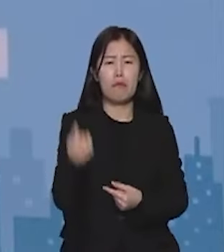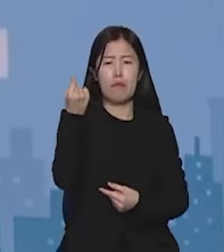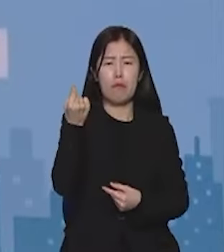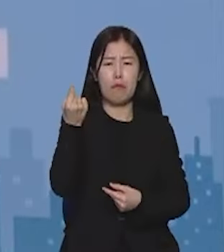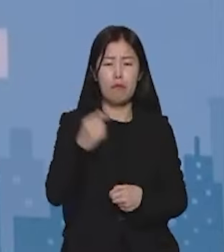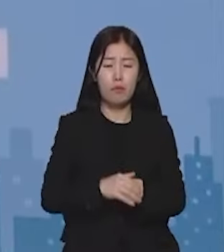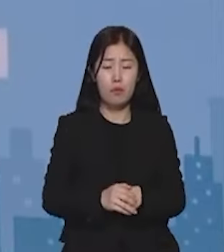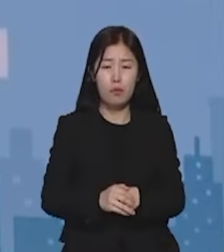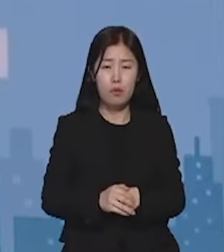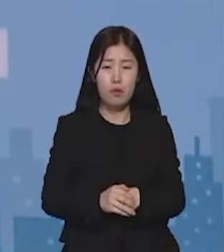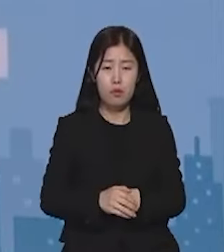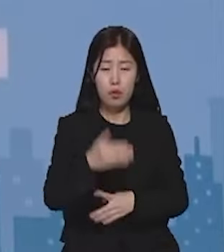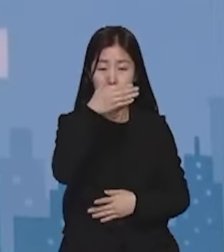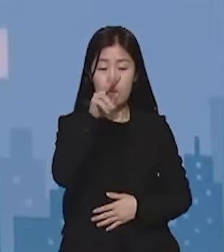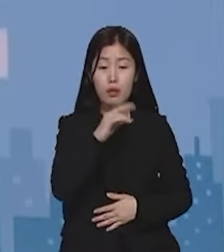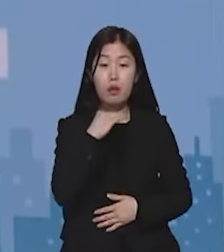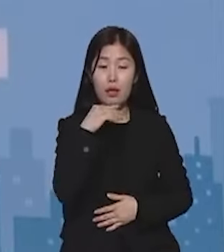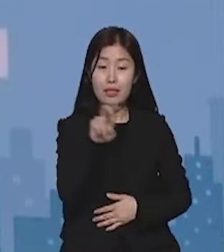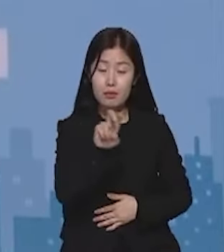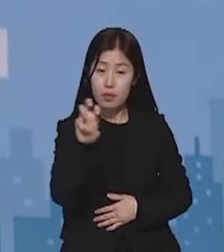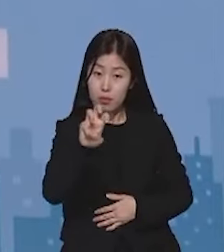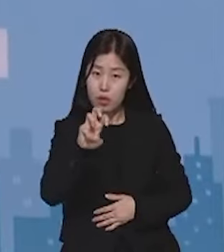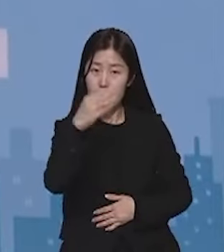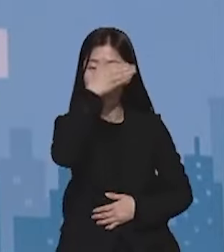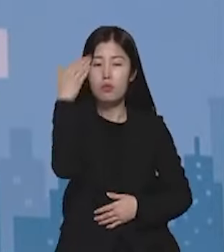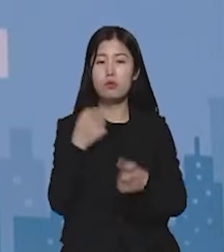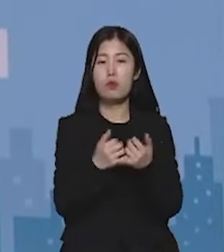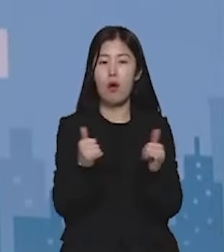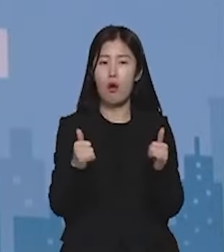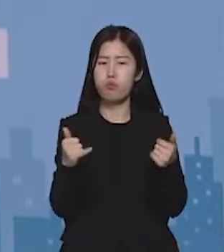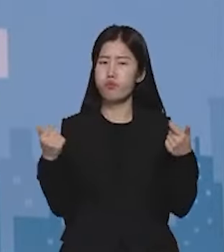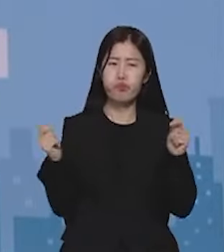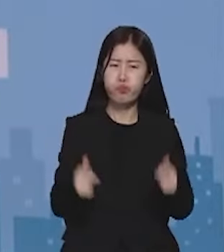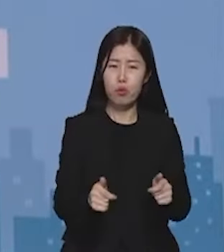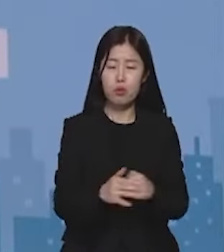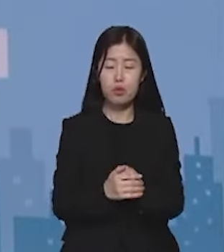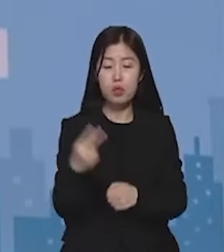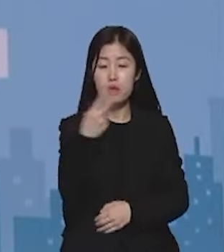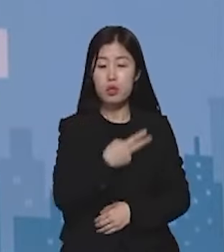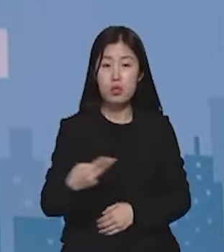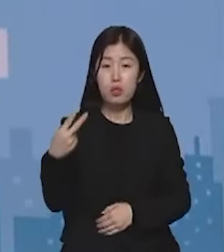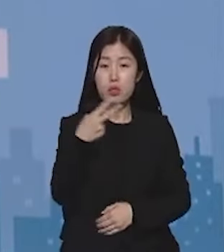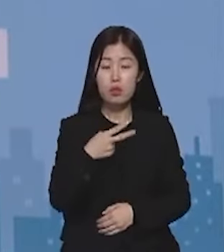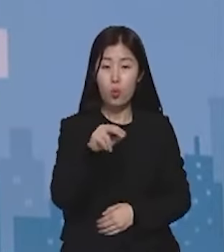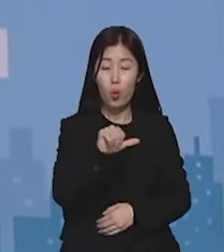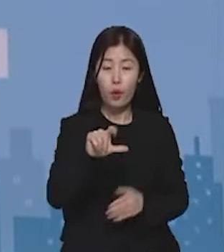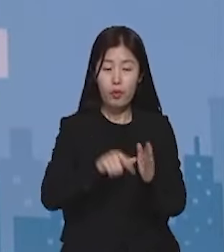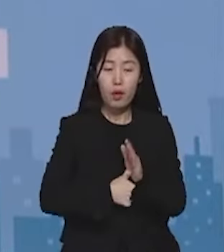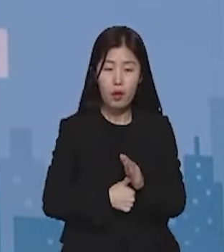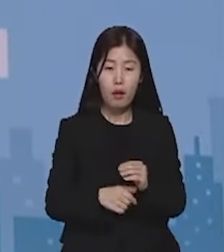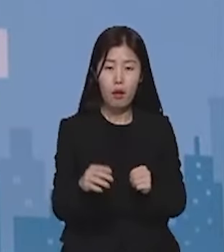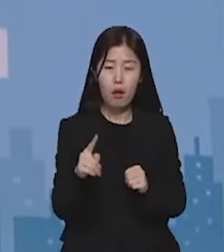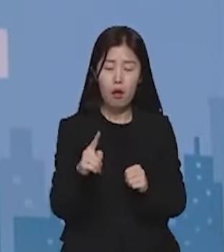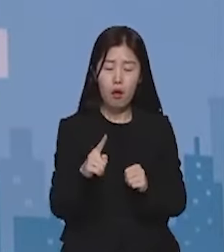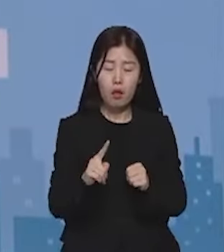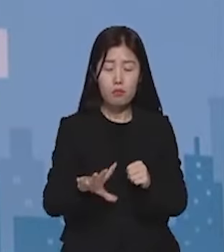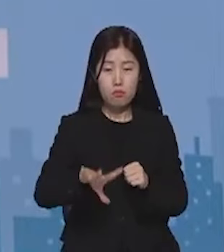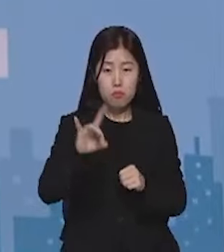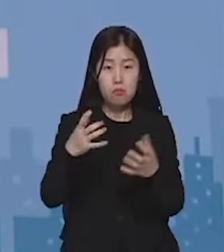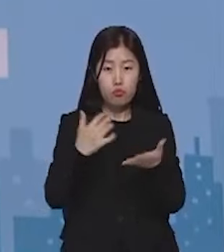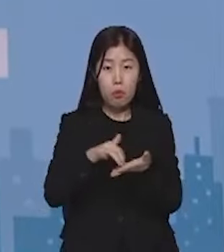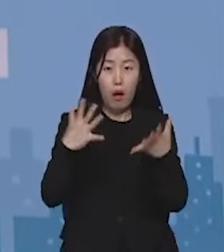청년 인구 감소가 두드러졌습니다 2030 인구는 2002년 50만 8,000명을 기록한 이후 해마다